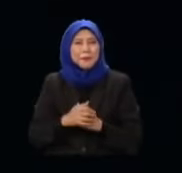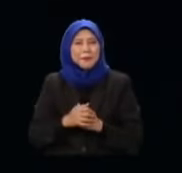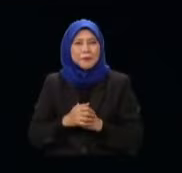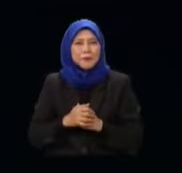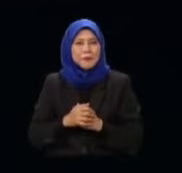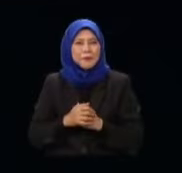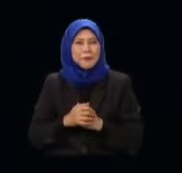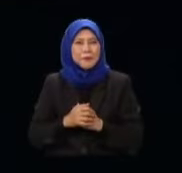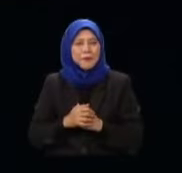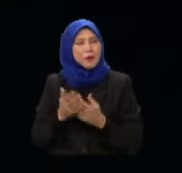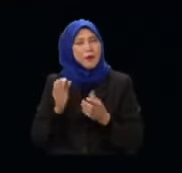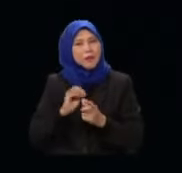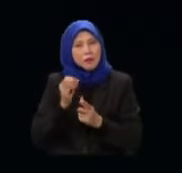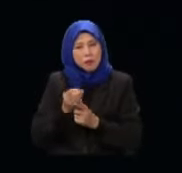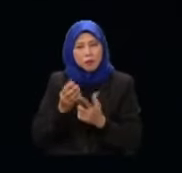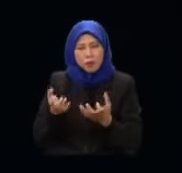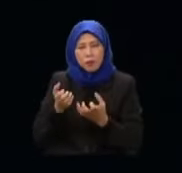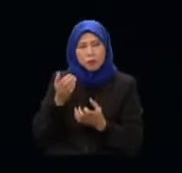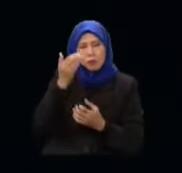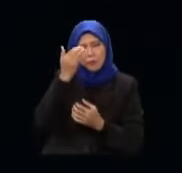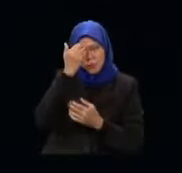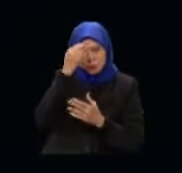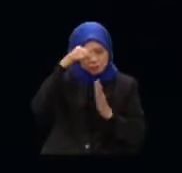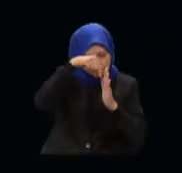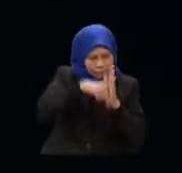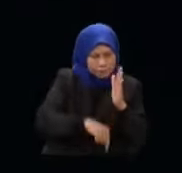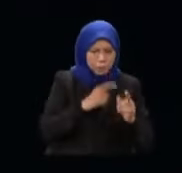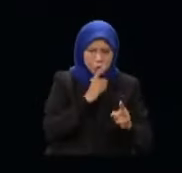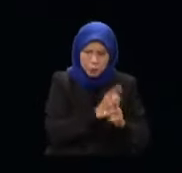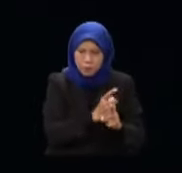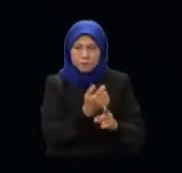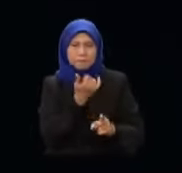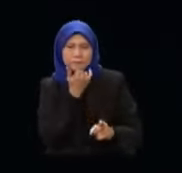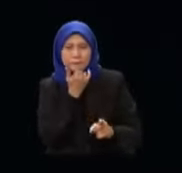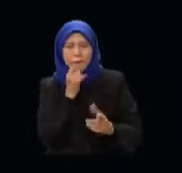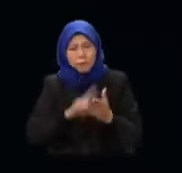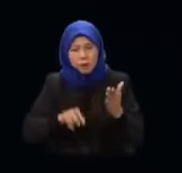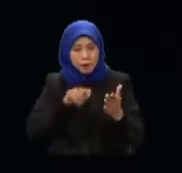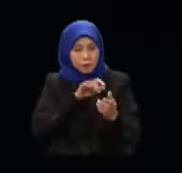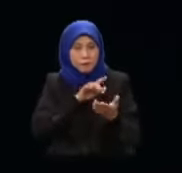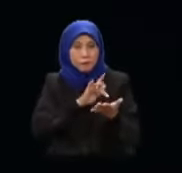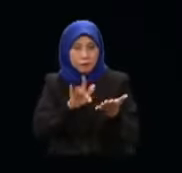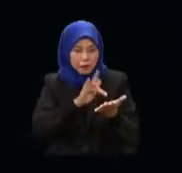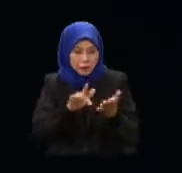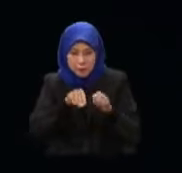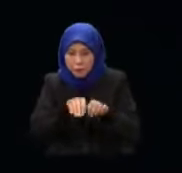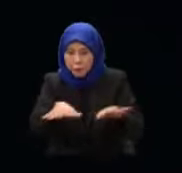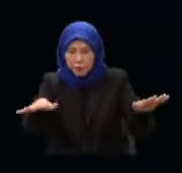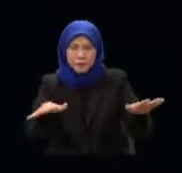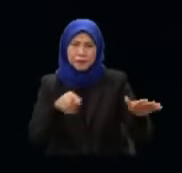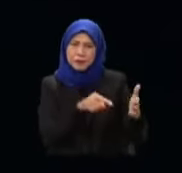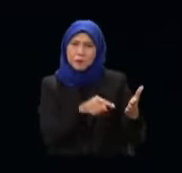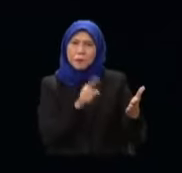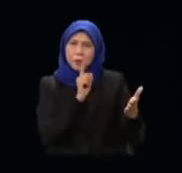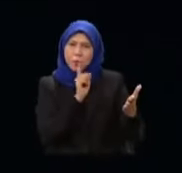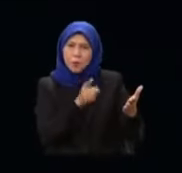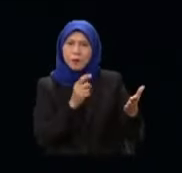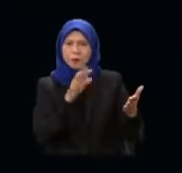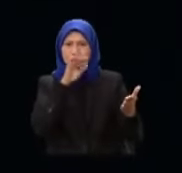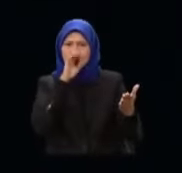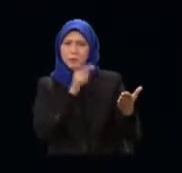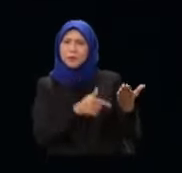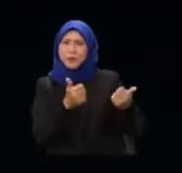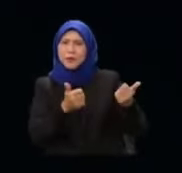kita dapatkan fakta sama the Ape yang dibayarkan itu adalah berita benar ataupun tidak benar